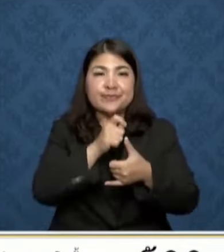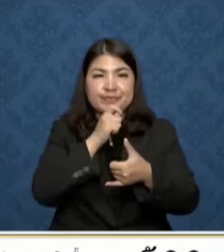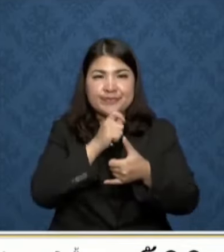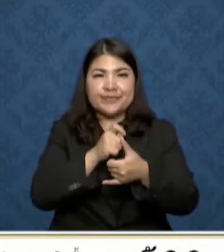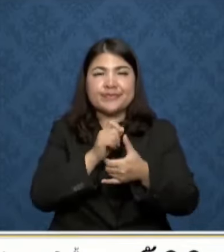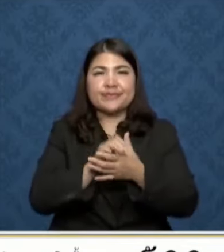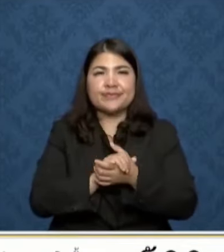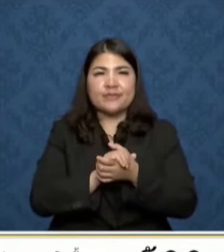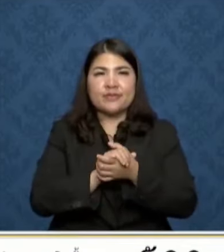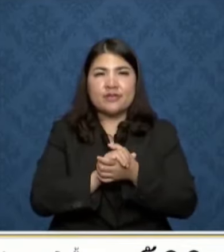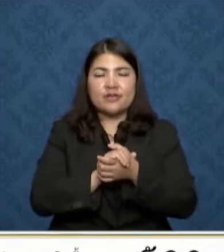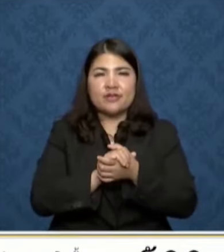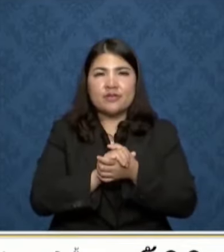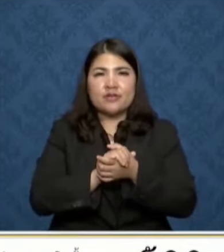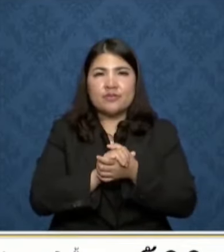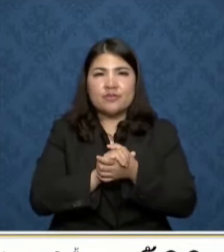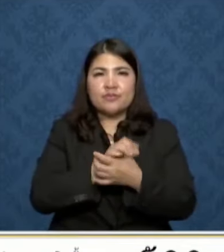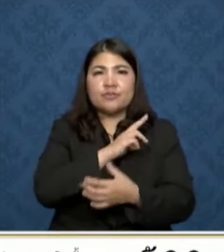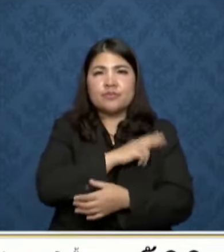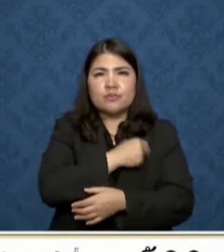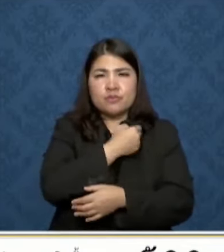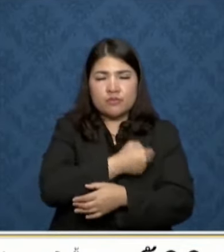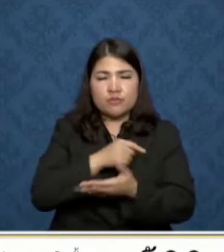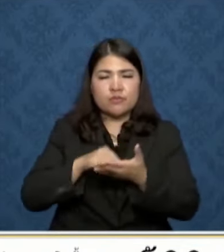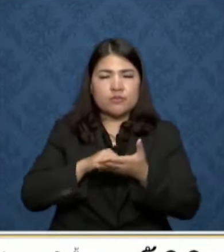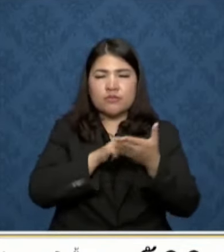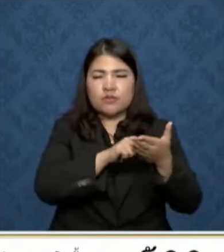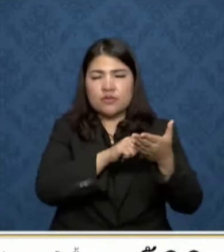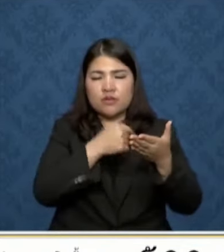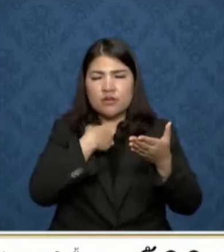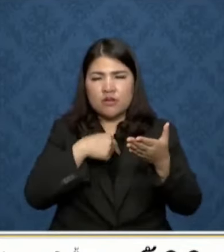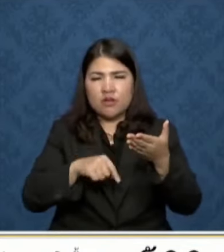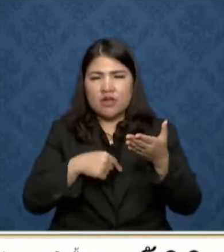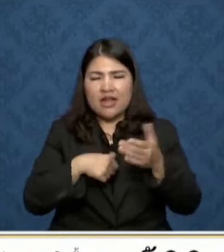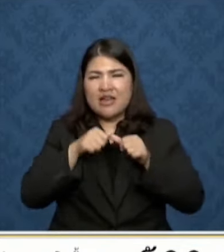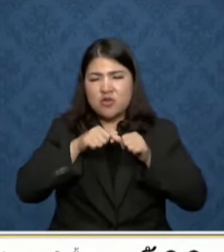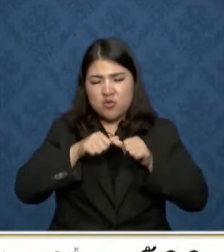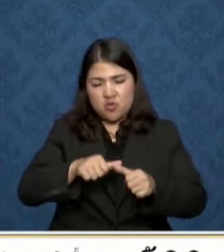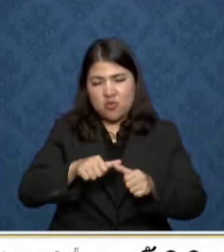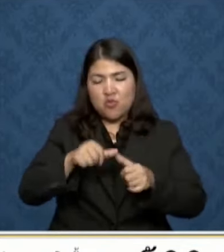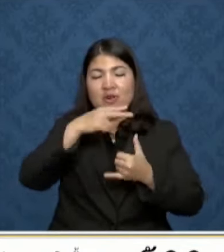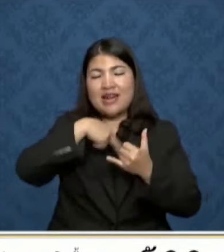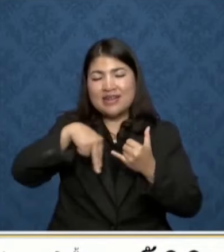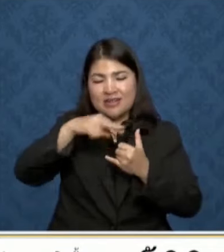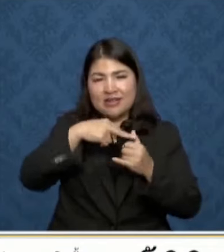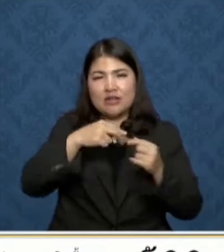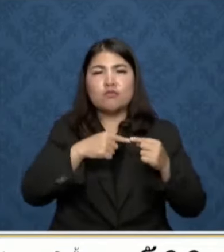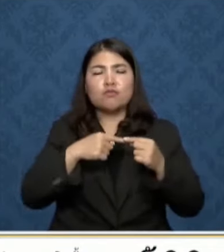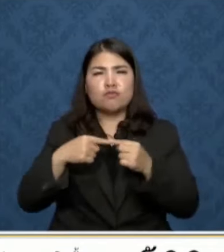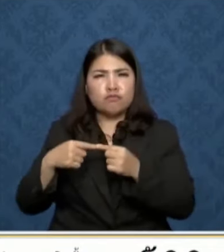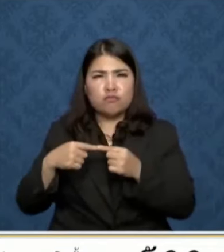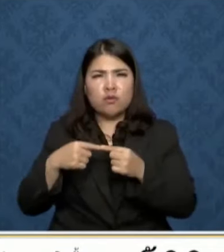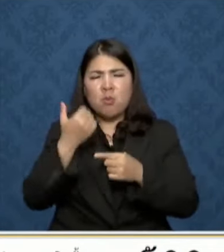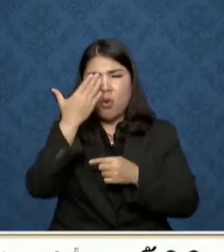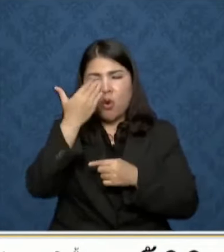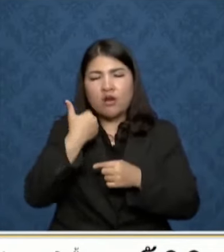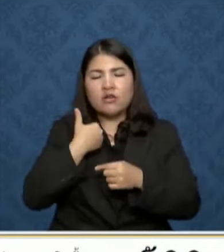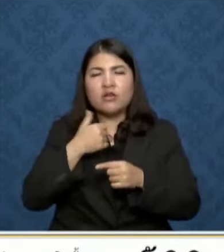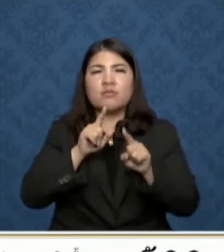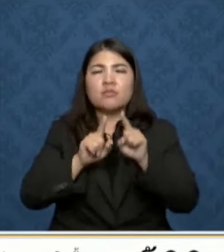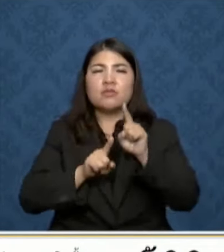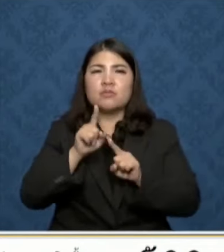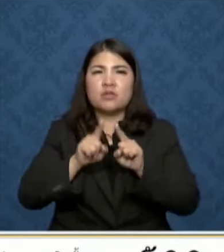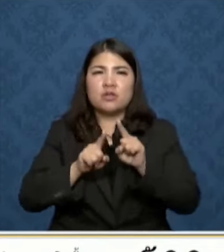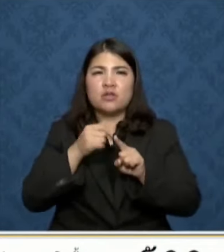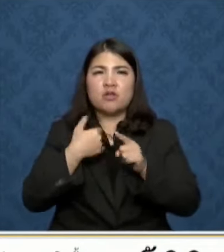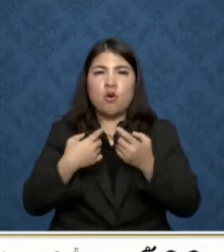าในความเห็ของป่ที่ส่งไปไม่ได้ลความเหให้อยู่รัษาต่อเพระอยู่ในการประเมือนของโนไมจะทำ